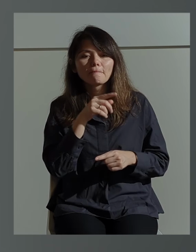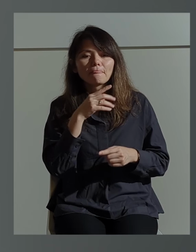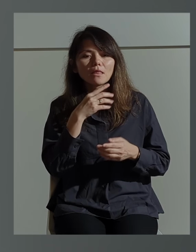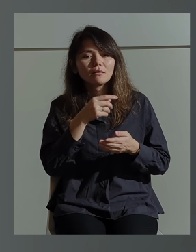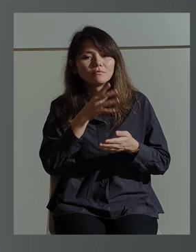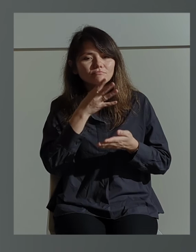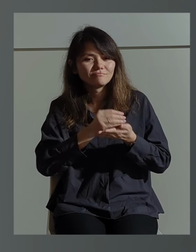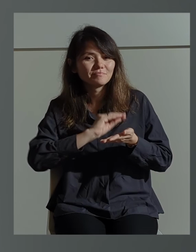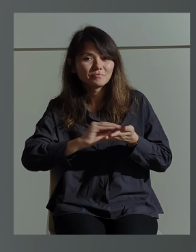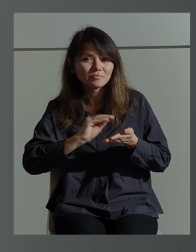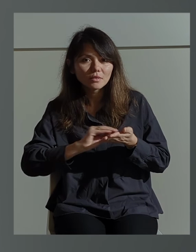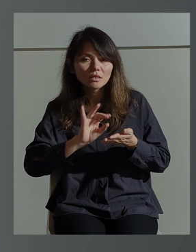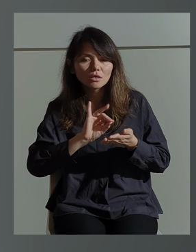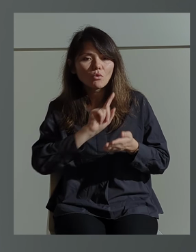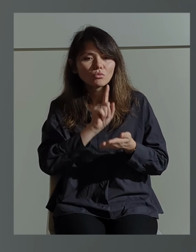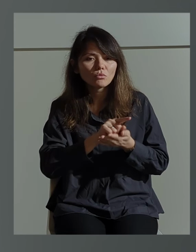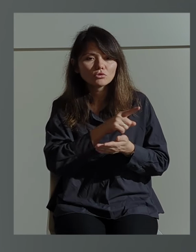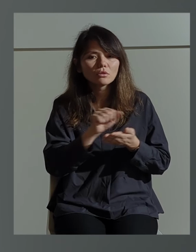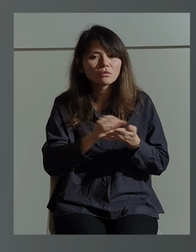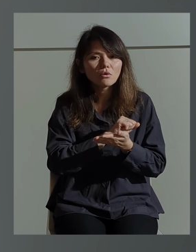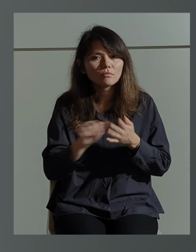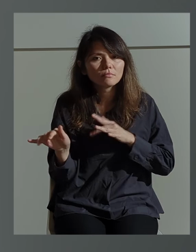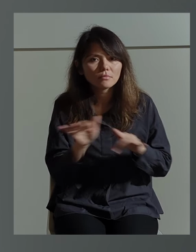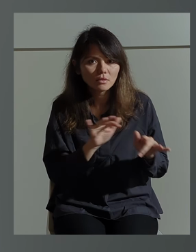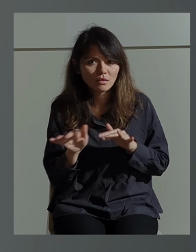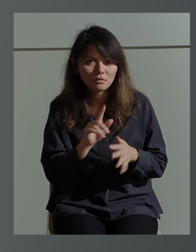должен давать ход документам